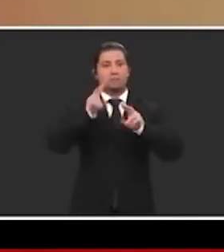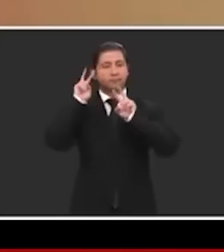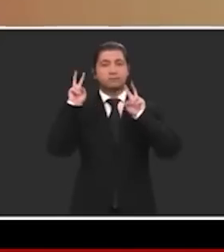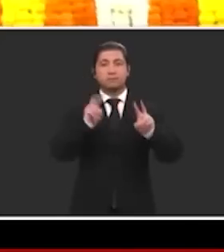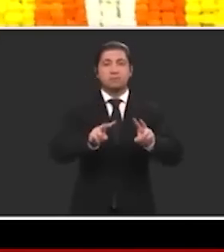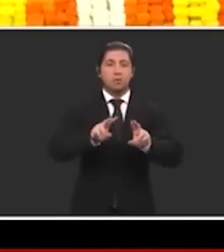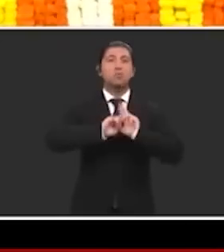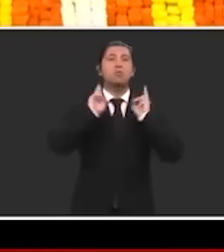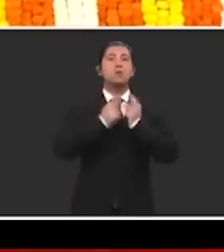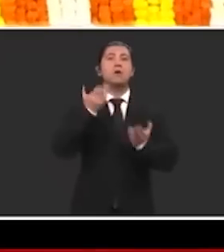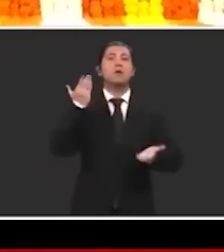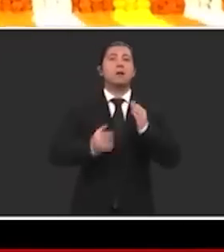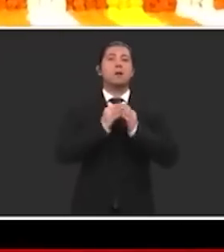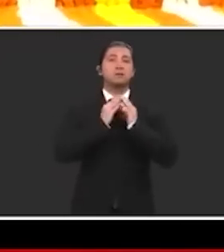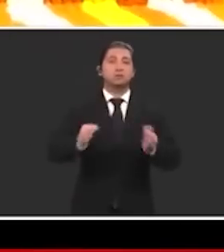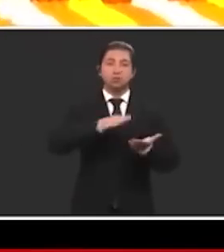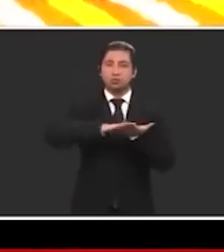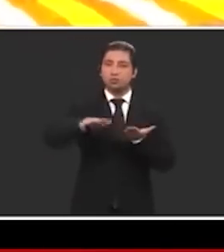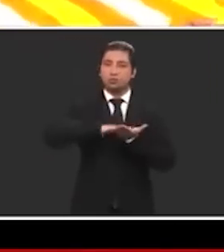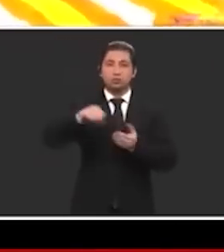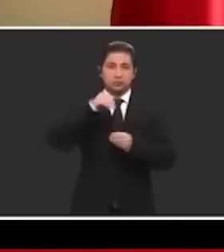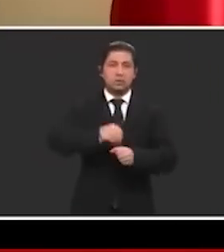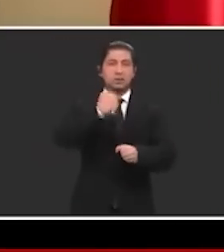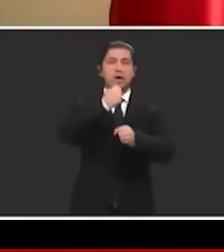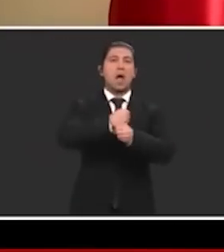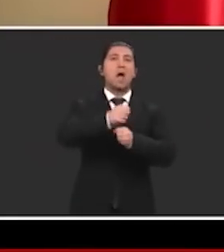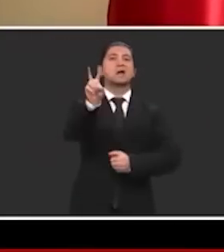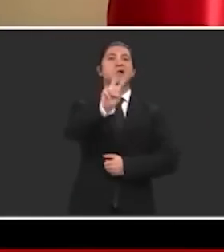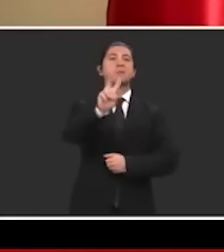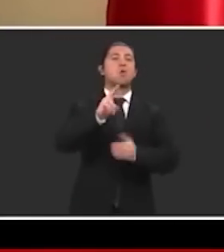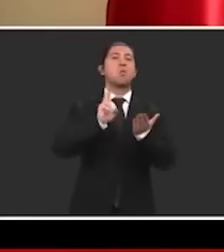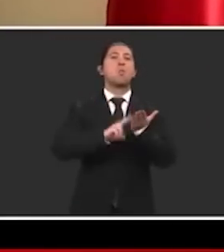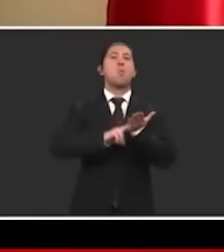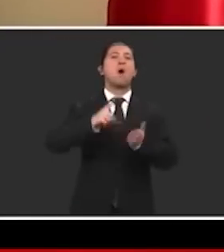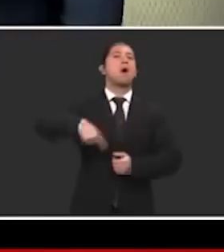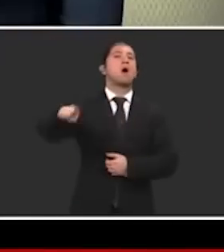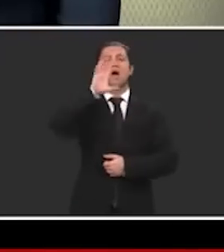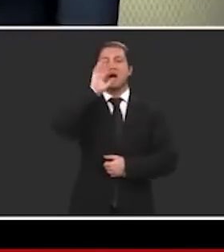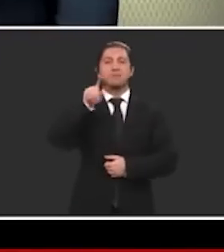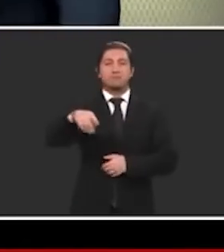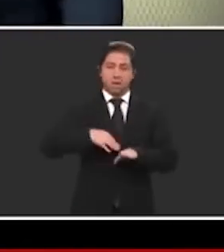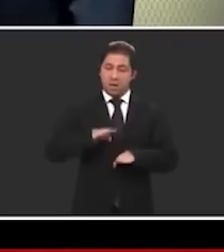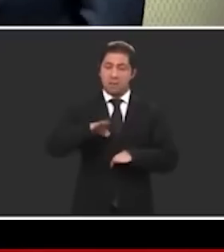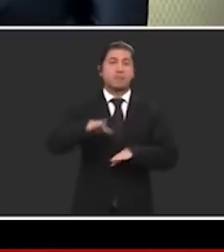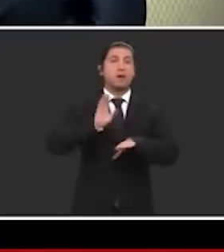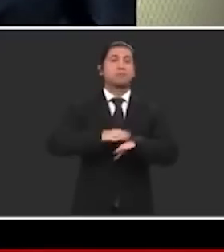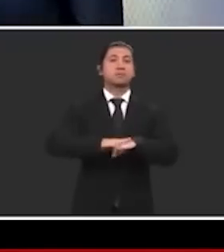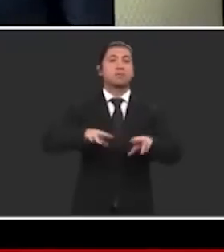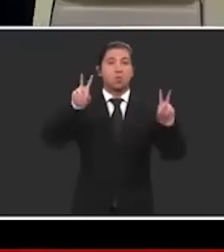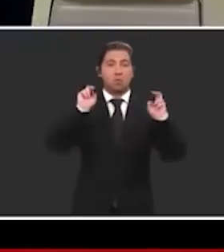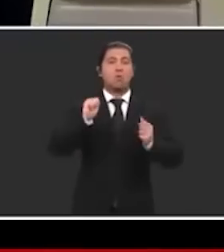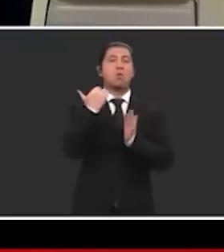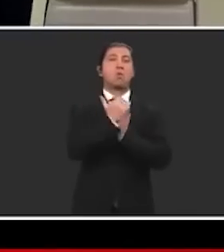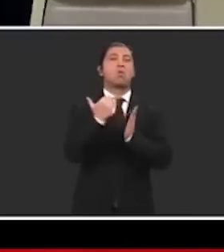Küresel adaletsizliklerin giderilmesi için G20 üyesi ülkelerin atabileceği müşterek adımları